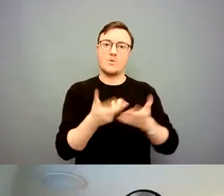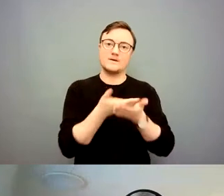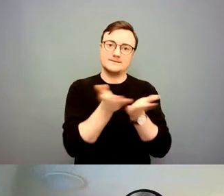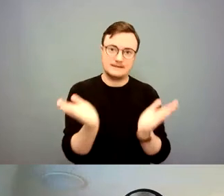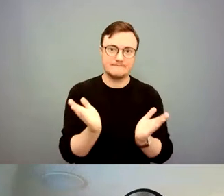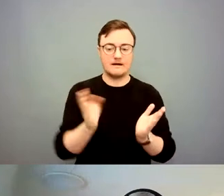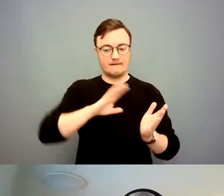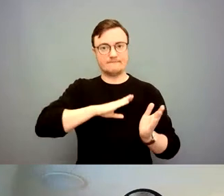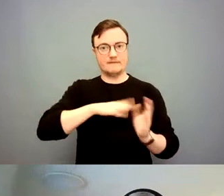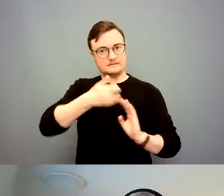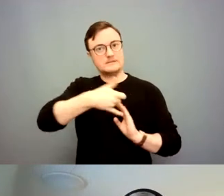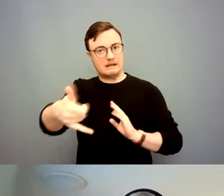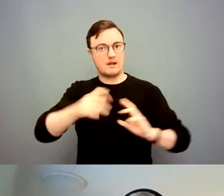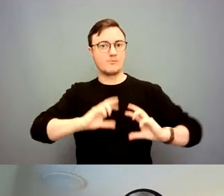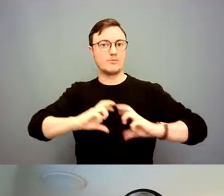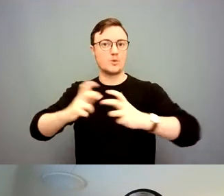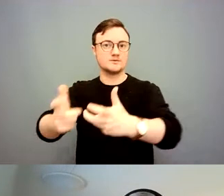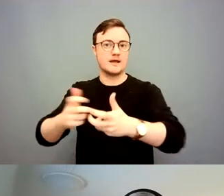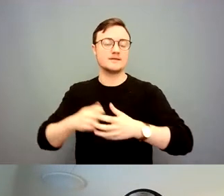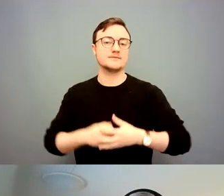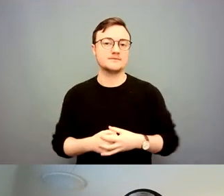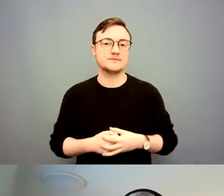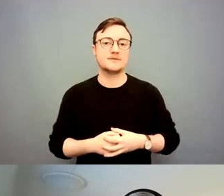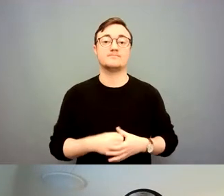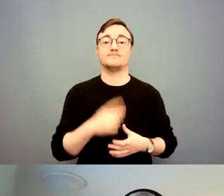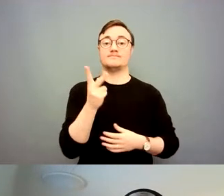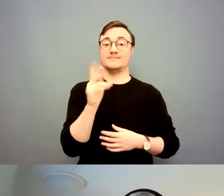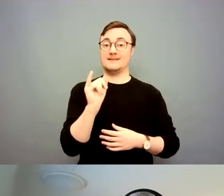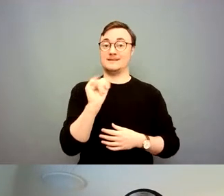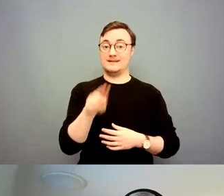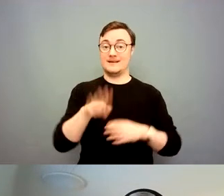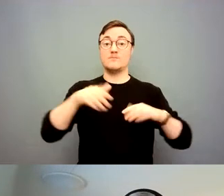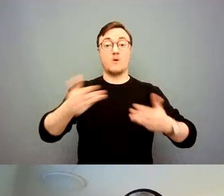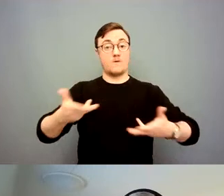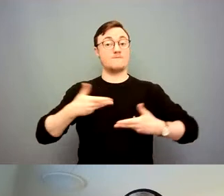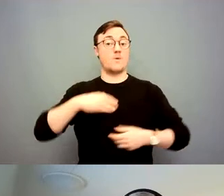inkopplade. Han har fått medicin för sin